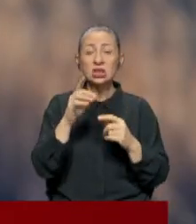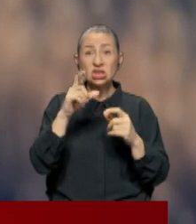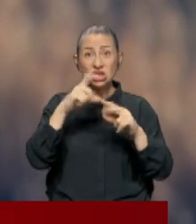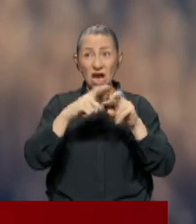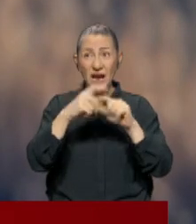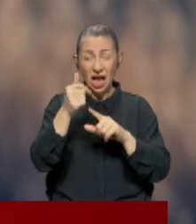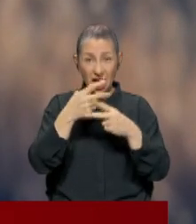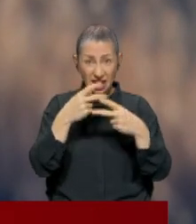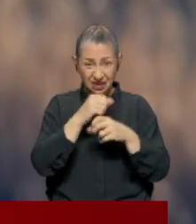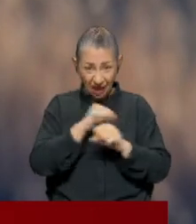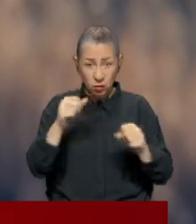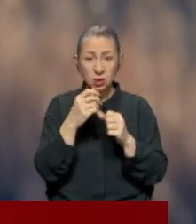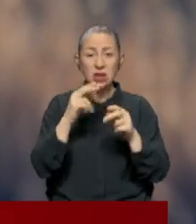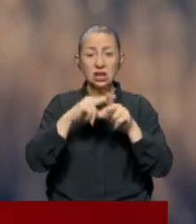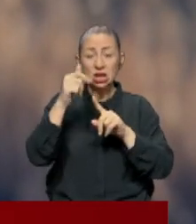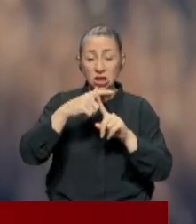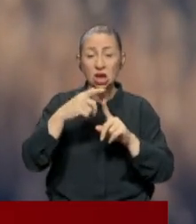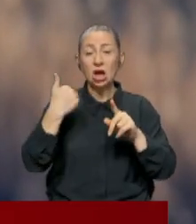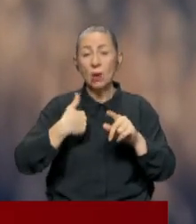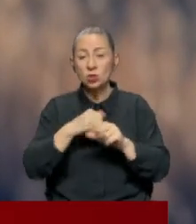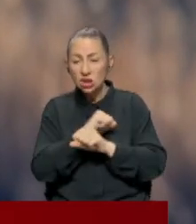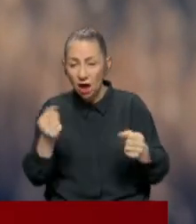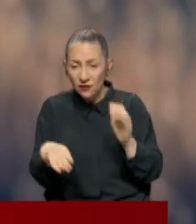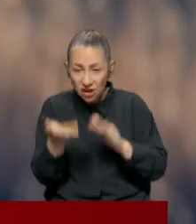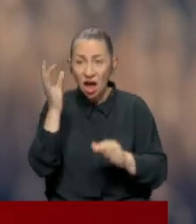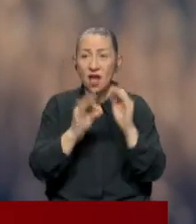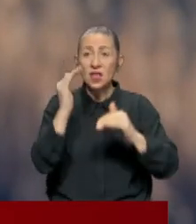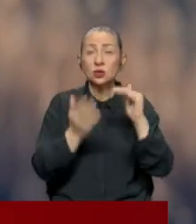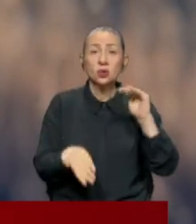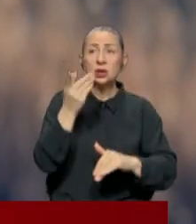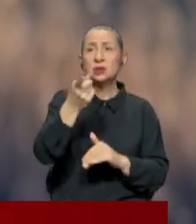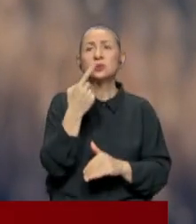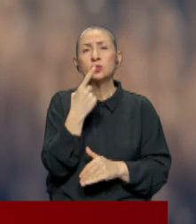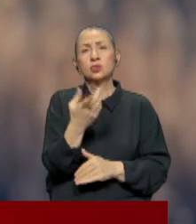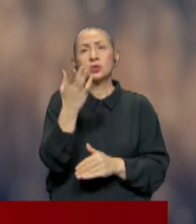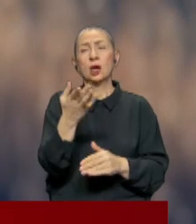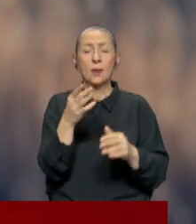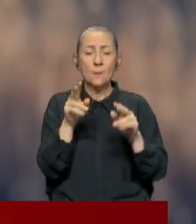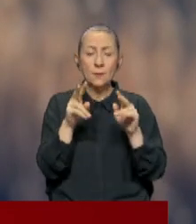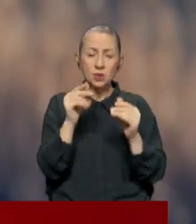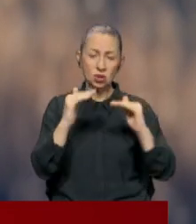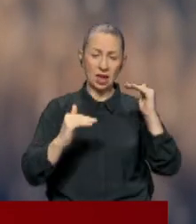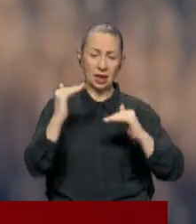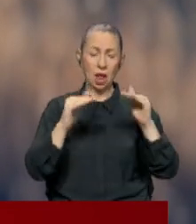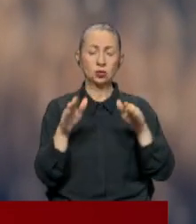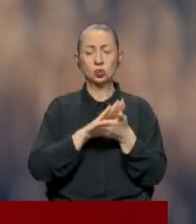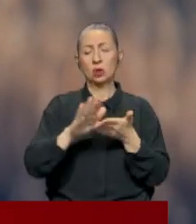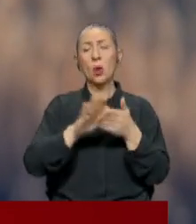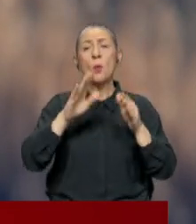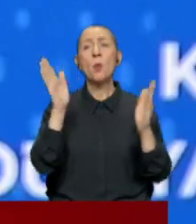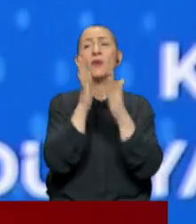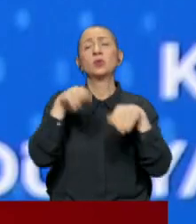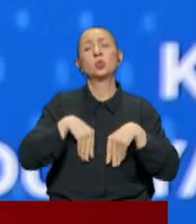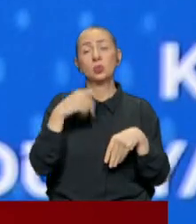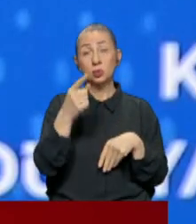açık yüksek, kit açıkları, kamu açıkları yüksek, enflasyon çok yüksek. Siz diyorsunuz ki makro dengeleri düzelttik ve muhalefet susuyor